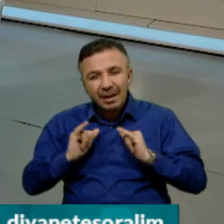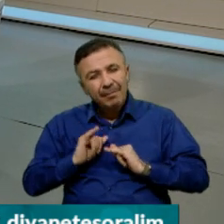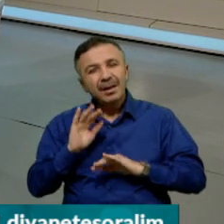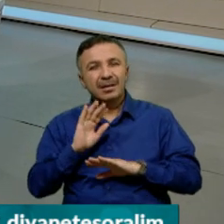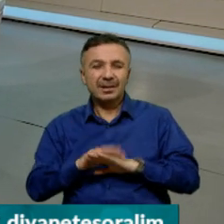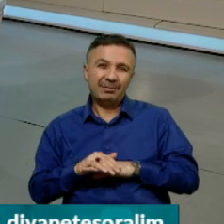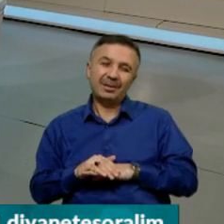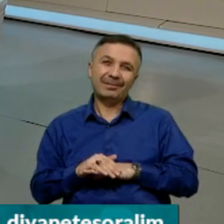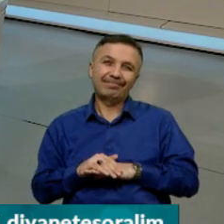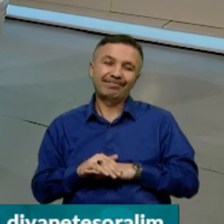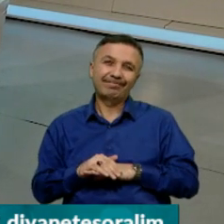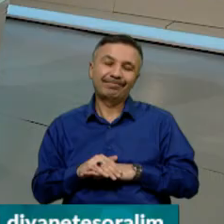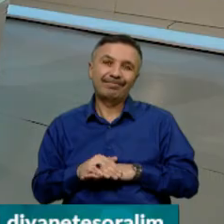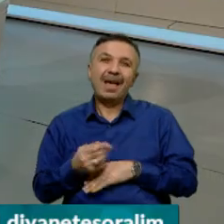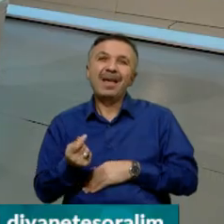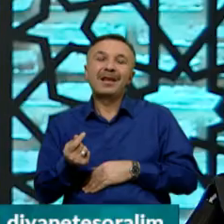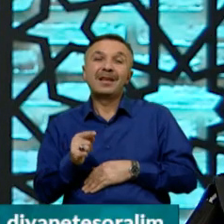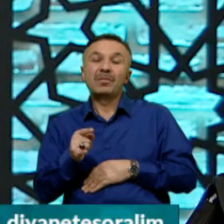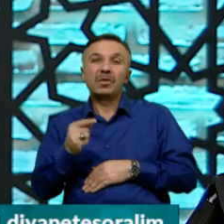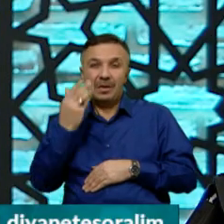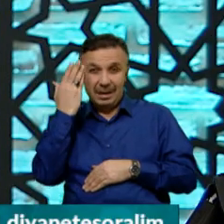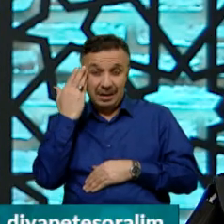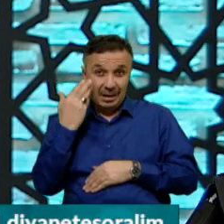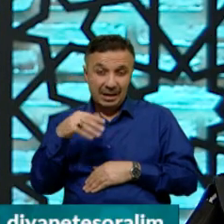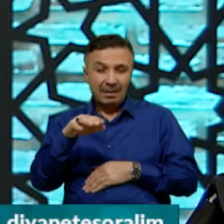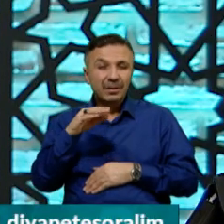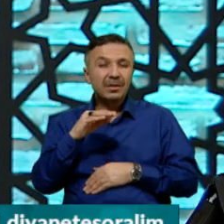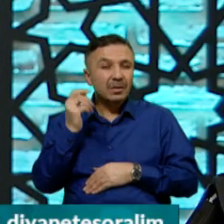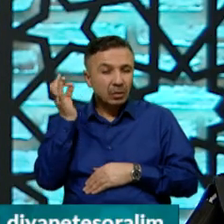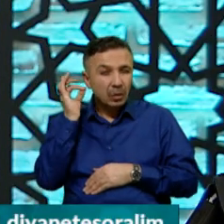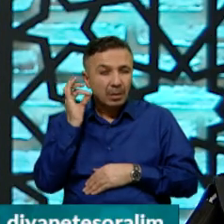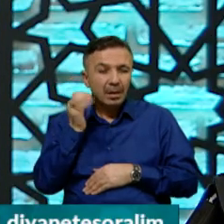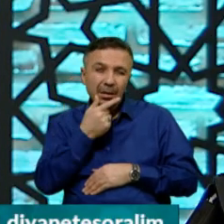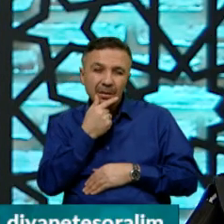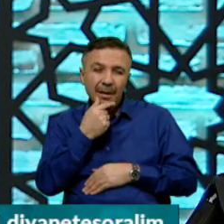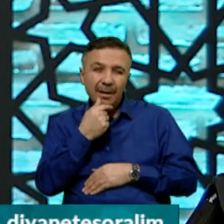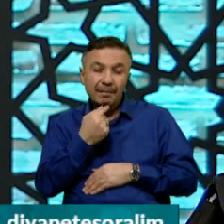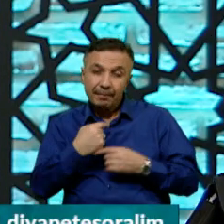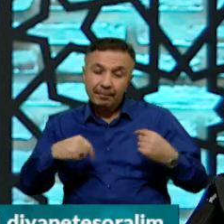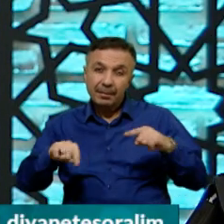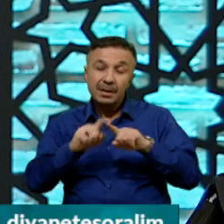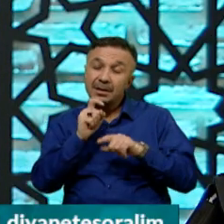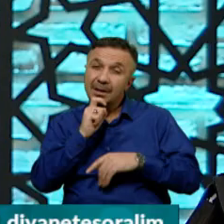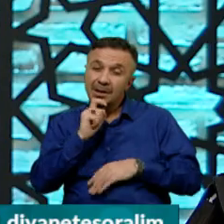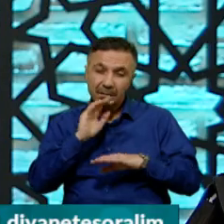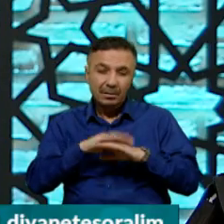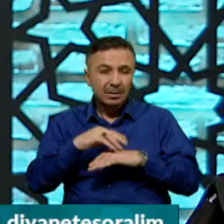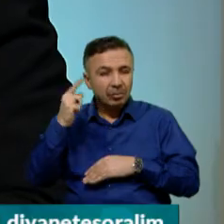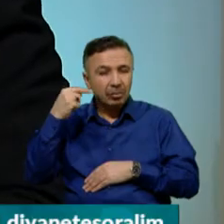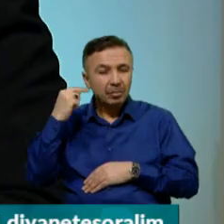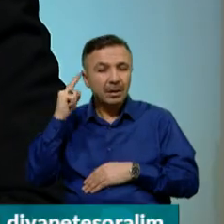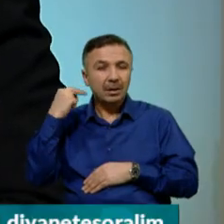ediyorlar Saba En azından bu izleyicilerimize duyup ya acaba biz yanlış mı yapıyoruz diye düşünmediler değil mi